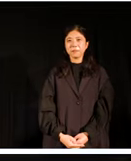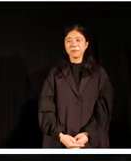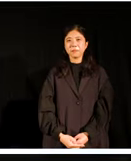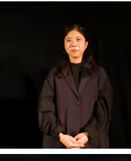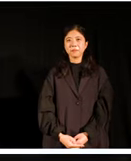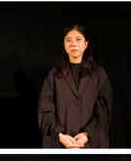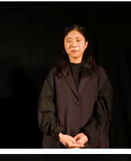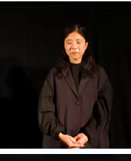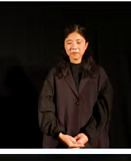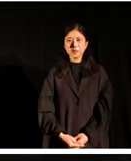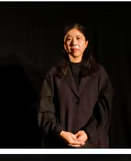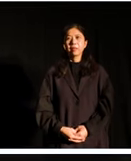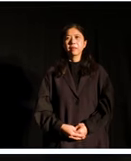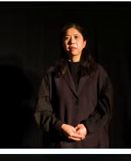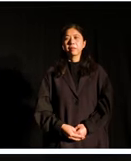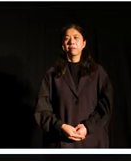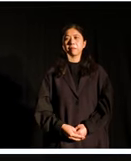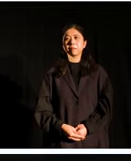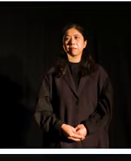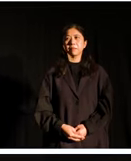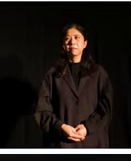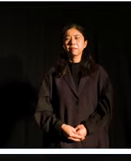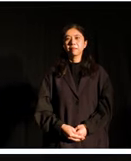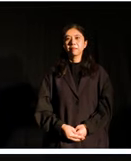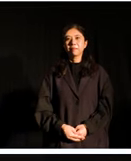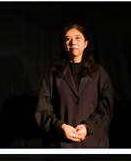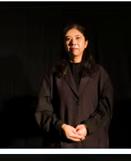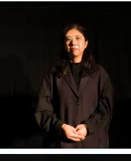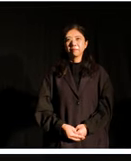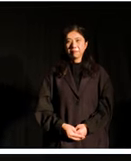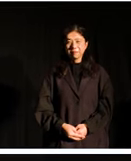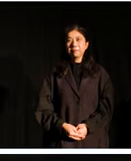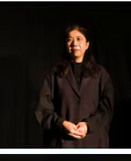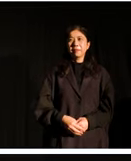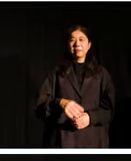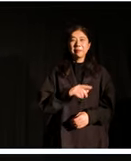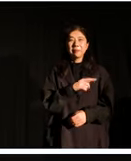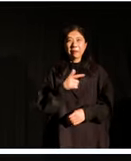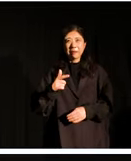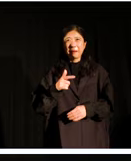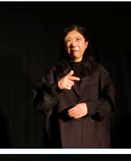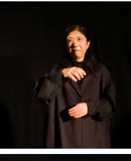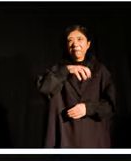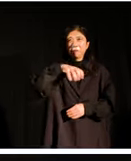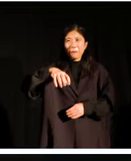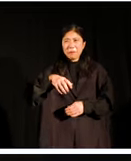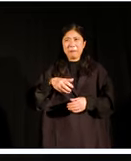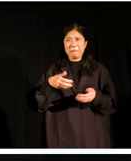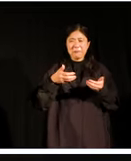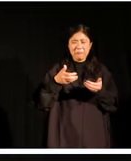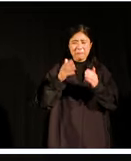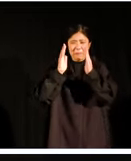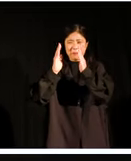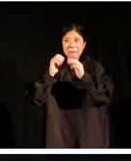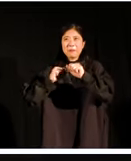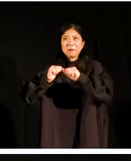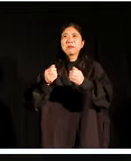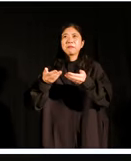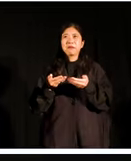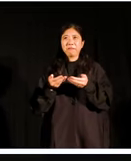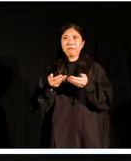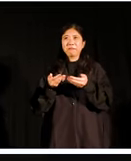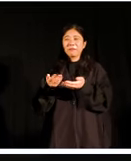今日ははいえ色々なはい分野で活躍している方々が揃っておりますえご紹介さ